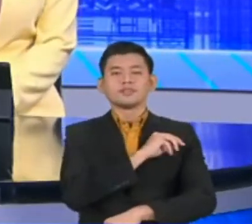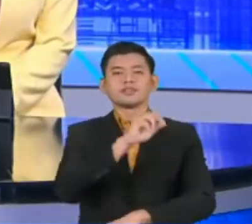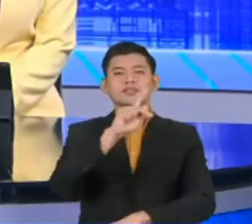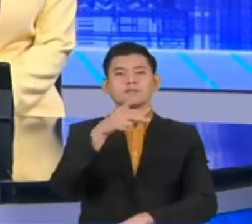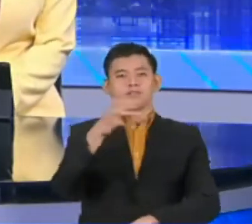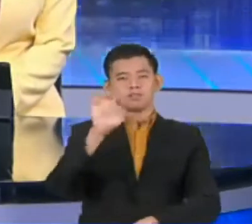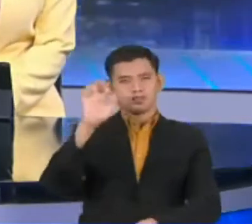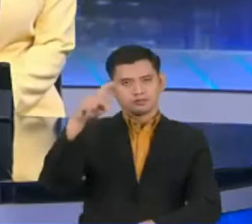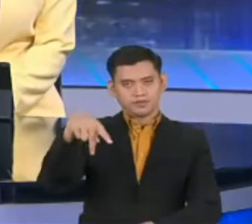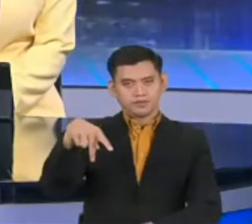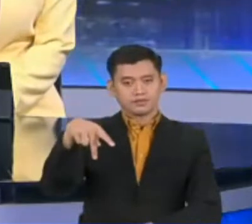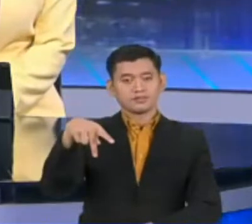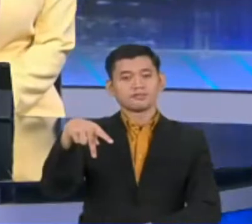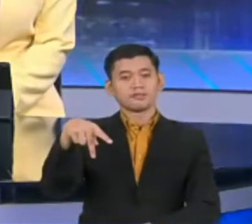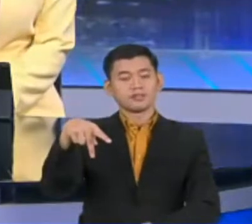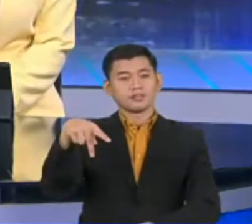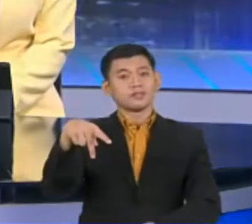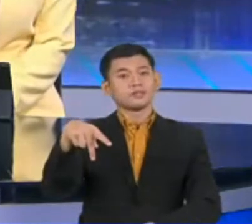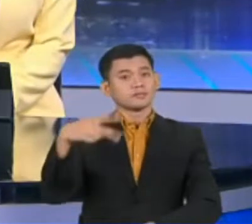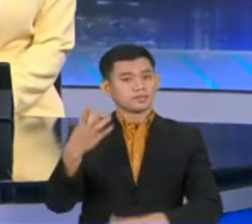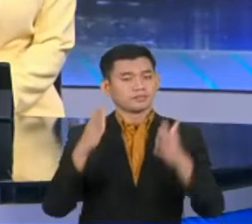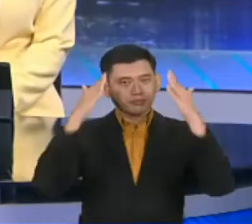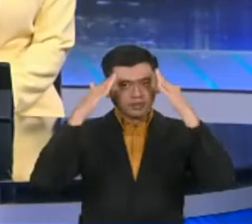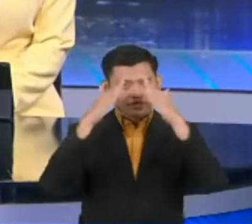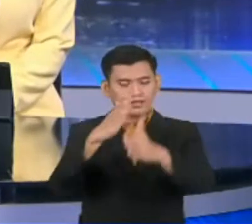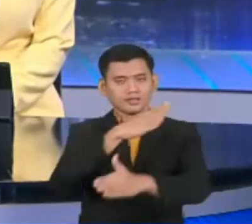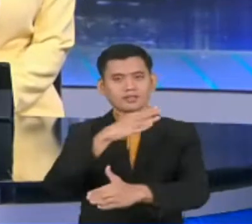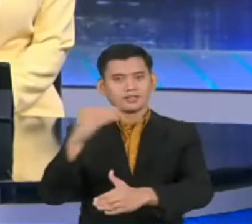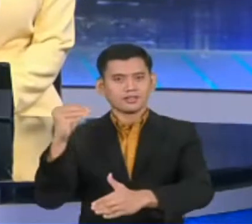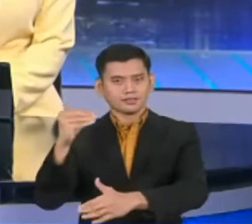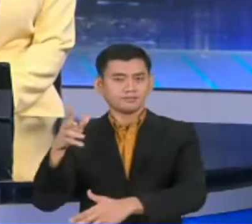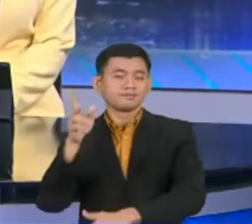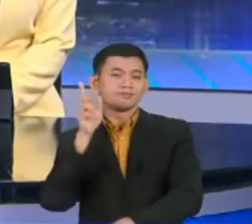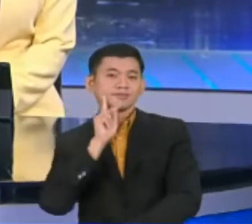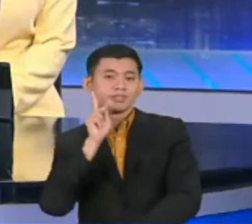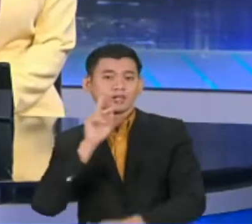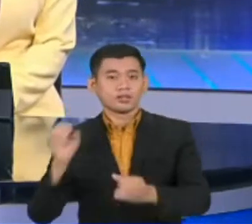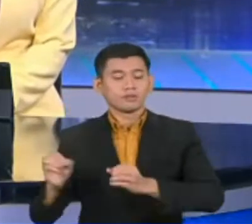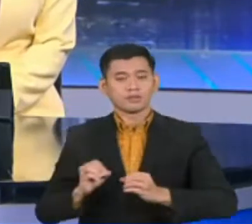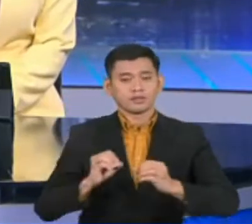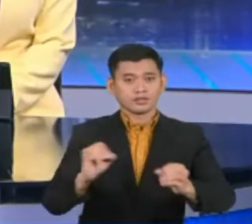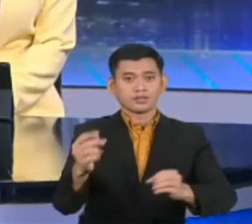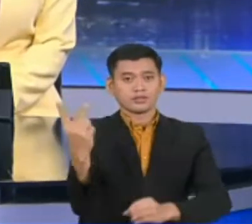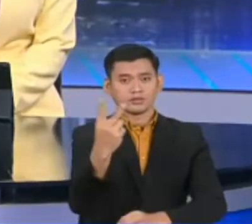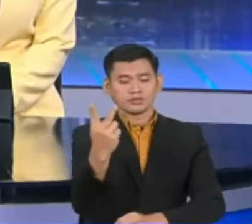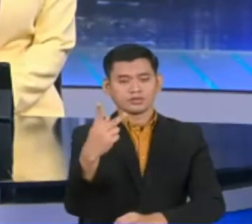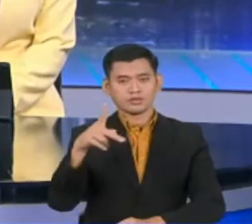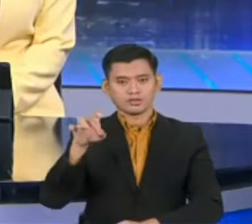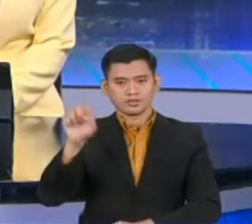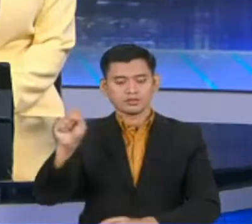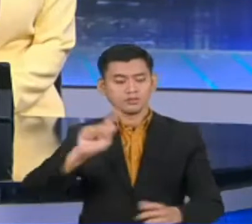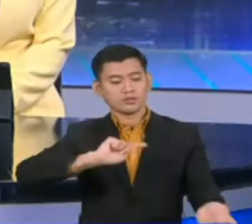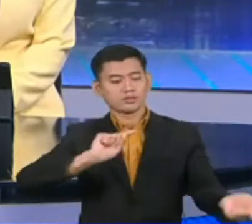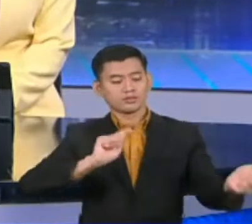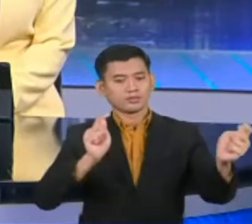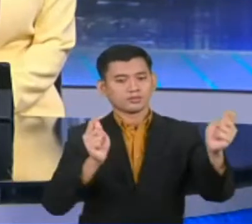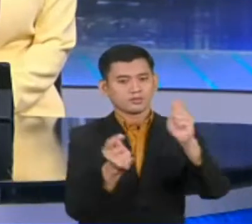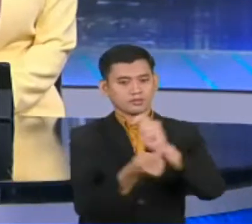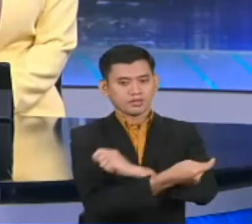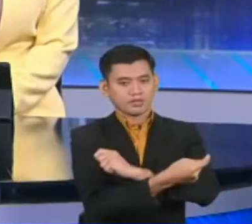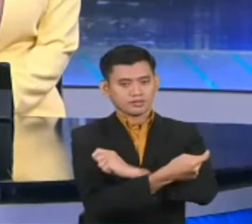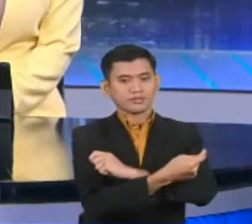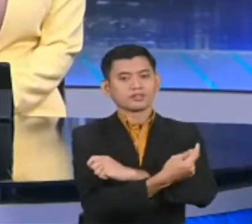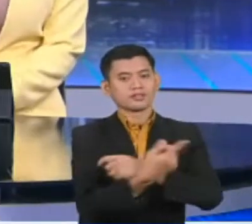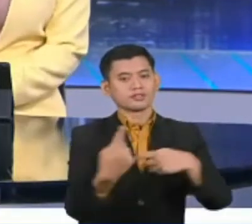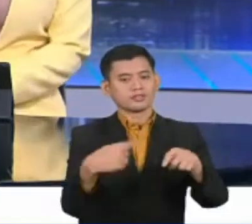Pengguna KPDNHEP di Pahang dan Kedah. Modus operandi kedua-dua kes melibatkan pengubahsuaian tangki